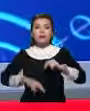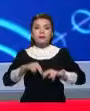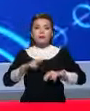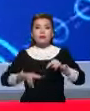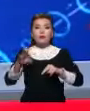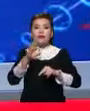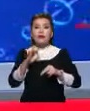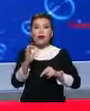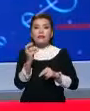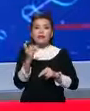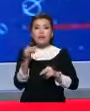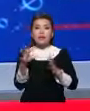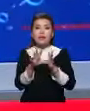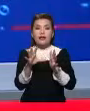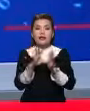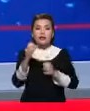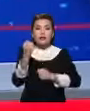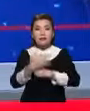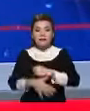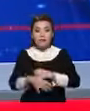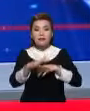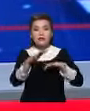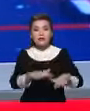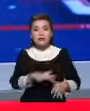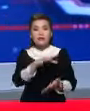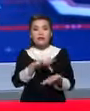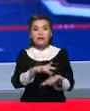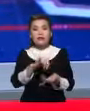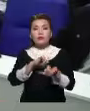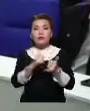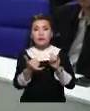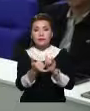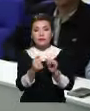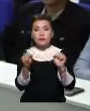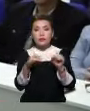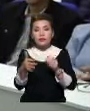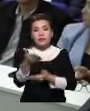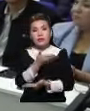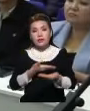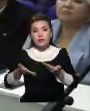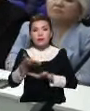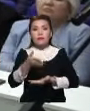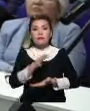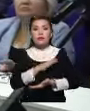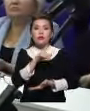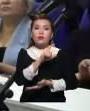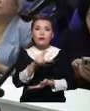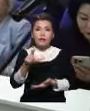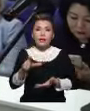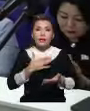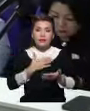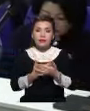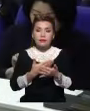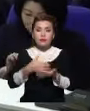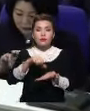по строительству атомной электростанции прошли в Усть-Каменогорске. На вопросы общественников, экологов и неравнодушных горожан ответили